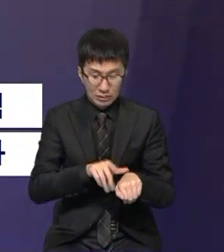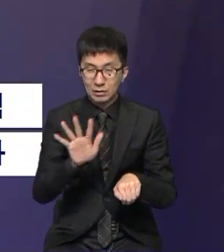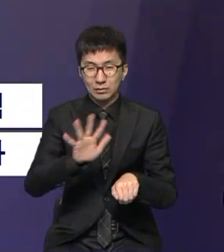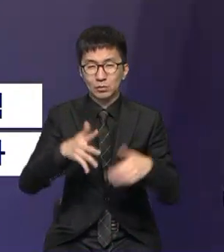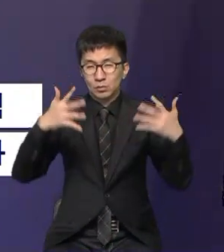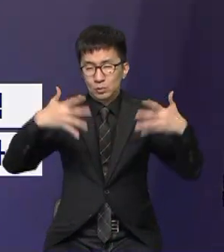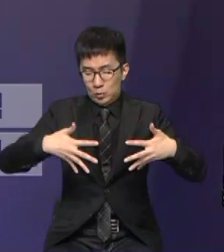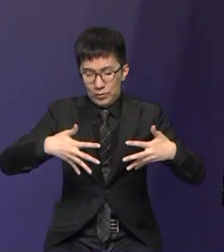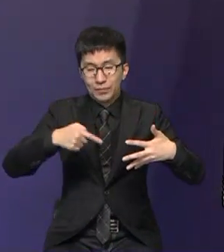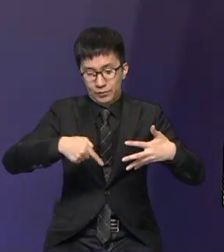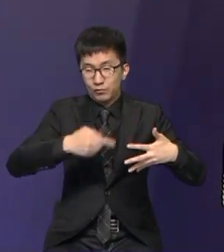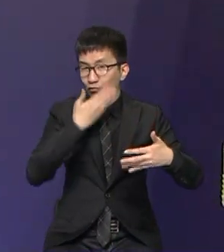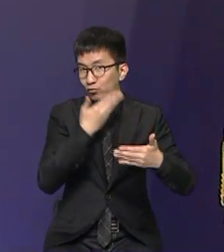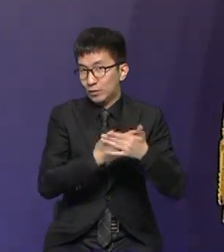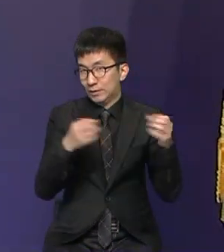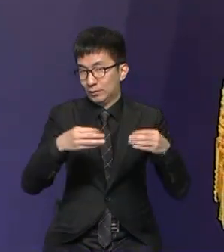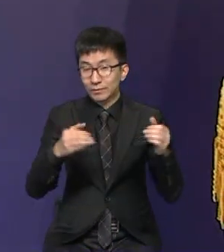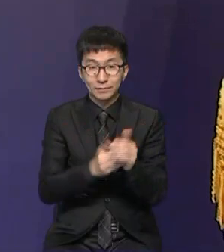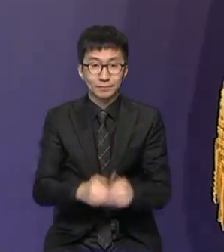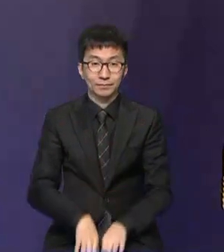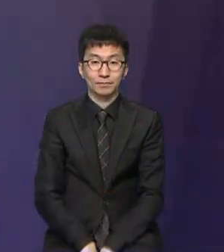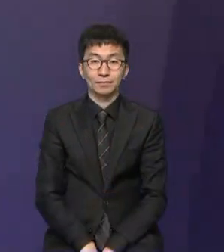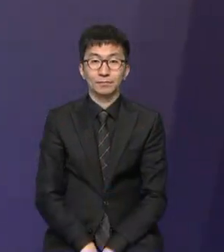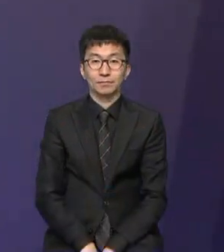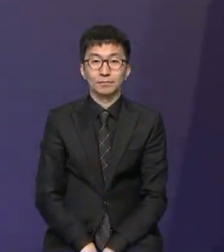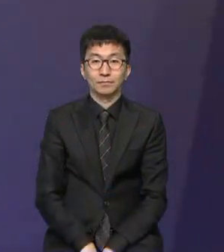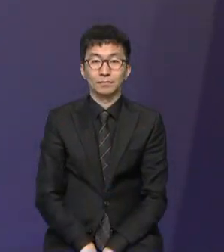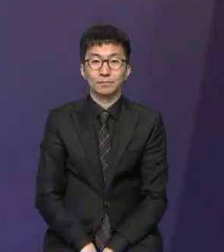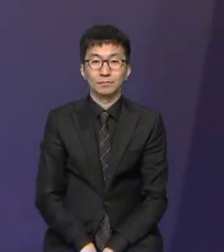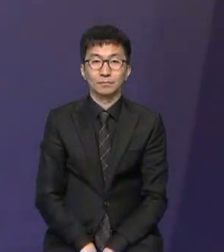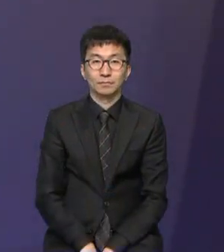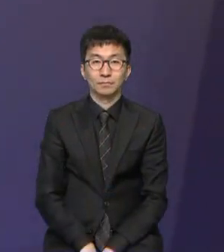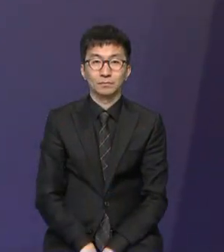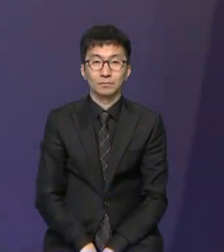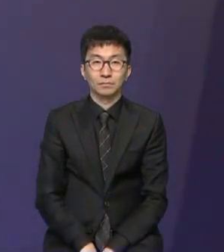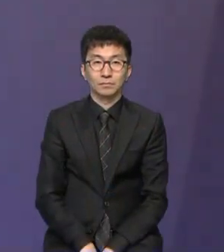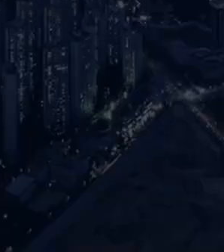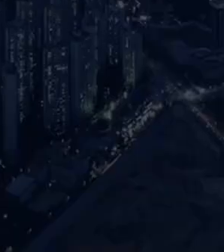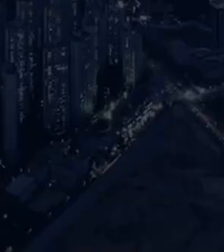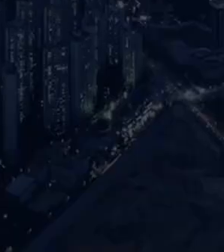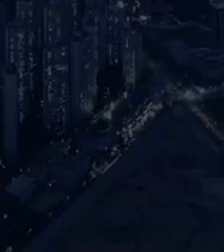조건 충족에 방점을 찍었습니다. SBS 김태훈입니다.